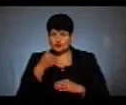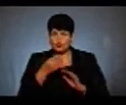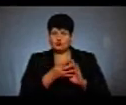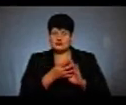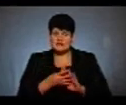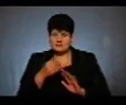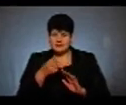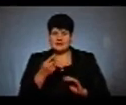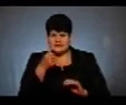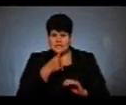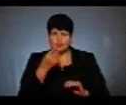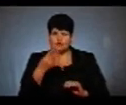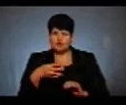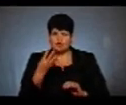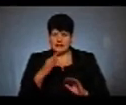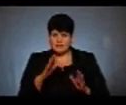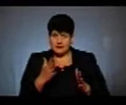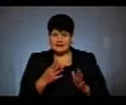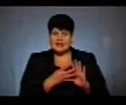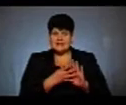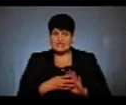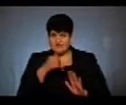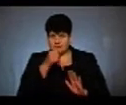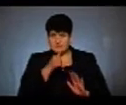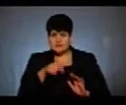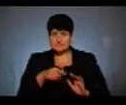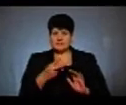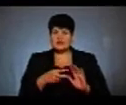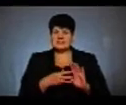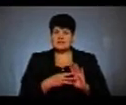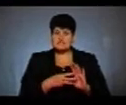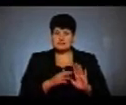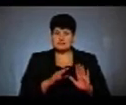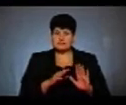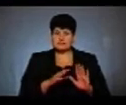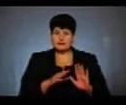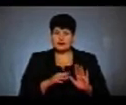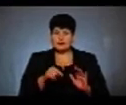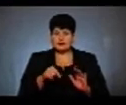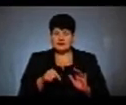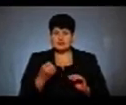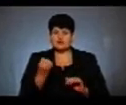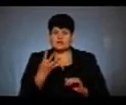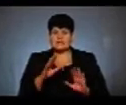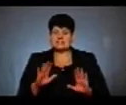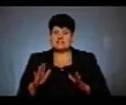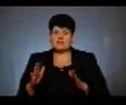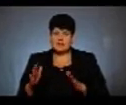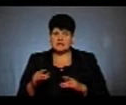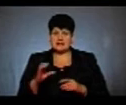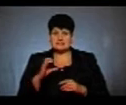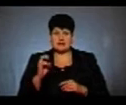місяців, за рік було 44 випадки, а за 9 місяців 28 випадків, то за 9 місяців поточного року у нас є 14 випадків